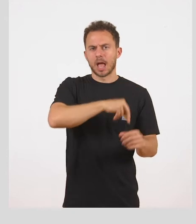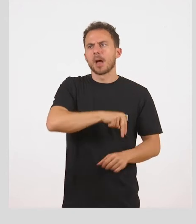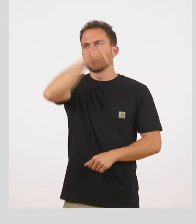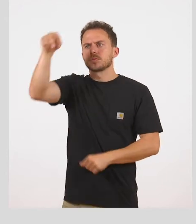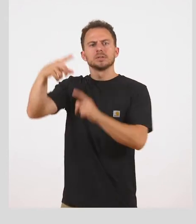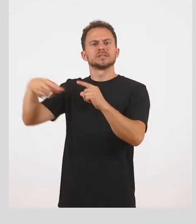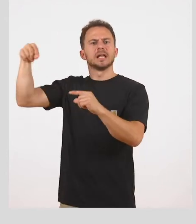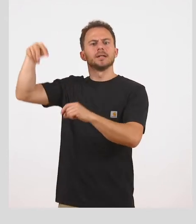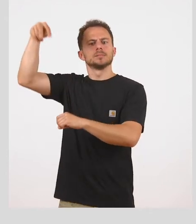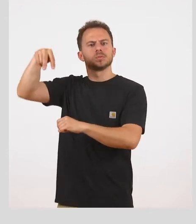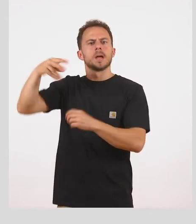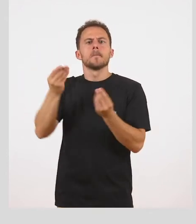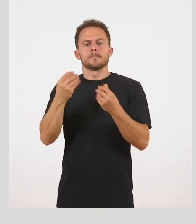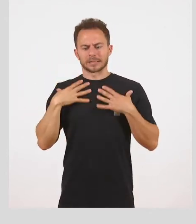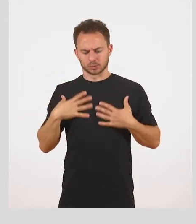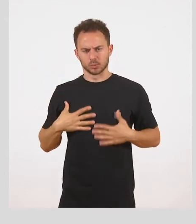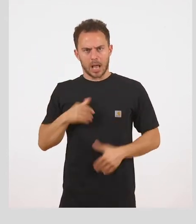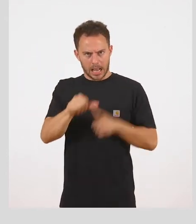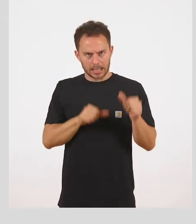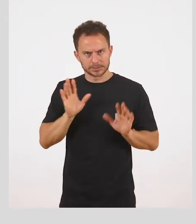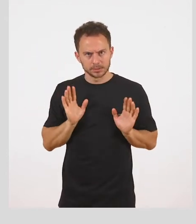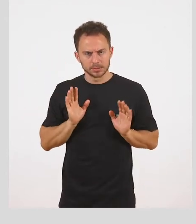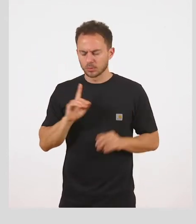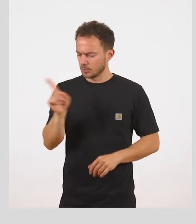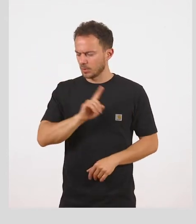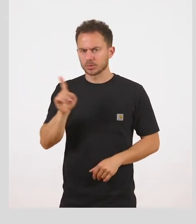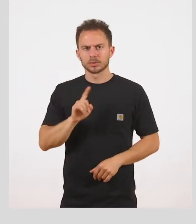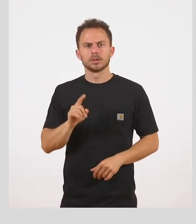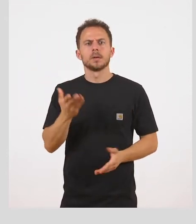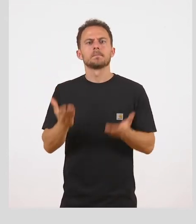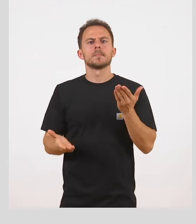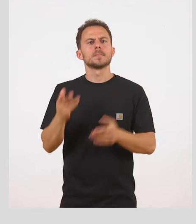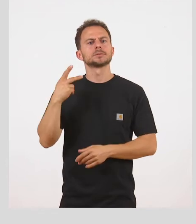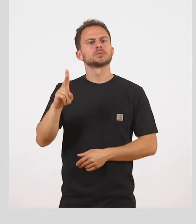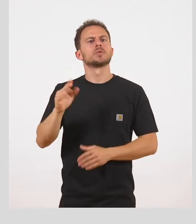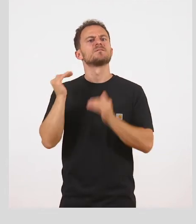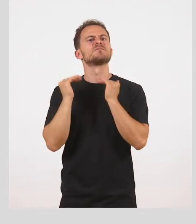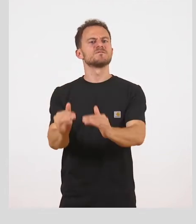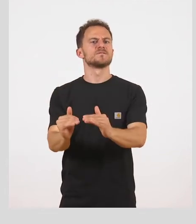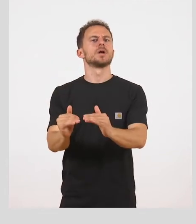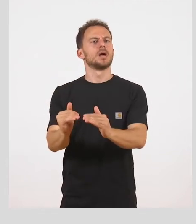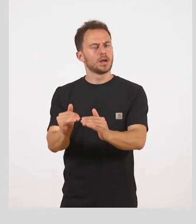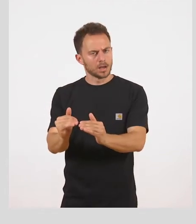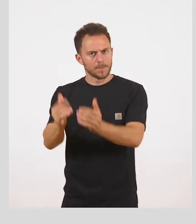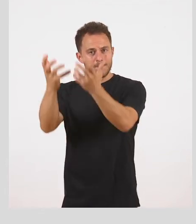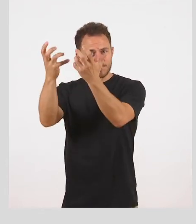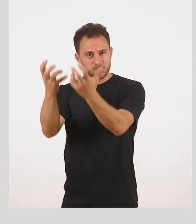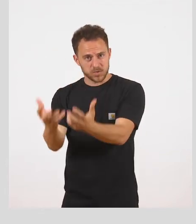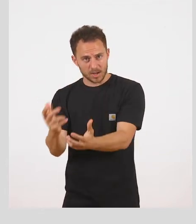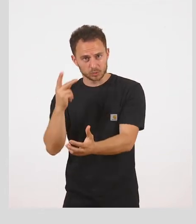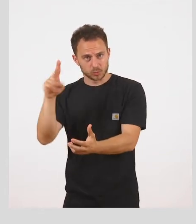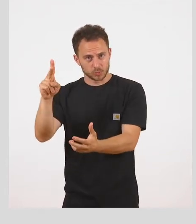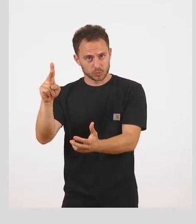που αποτελείται? Δεν θα αλλάξει, ο ίδιος θα παραμείνει. Άρα η μάζα του δεν θα αλλάξει στη σελήνη. Όμως το βάρος του θα παρατηρούμε, αν